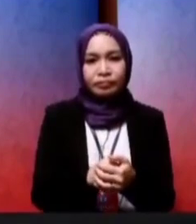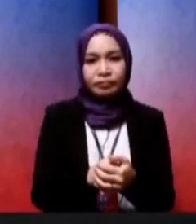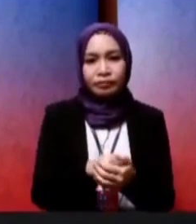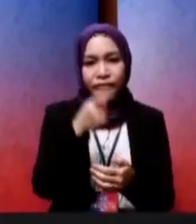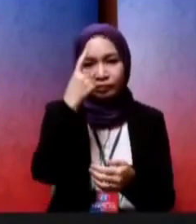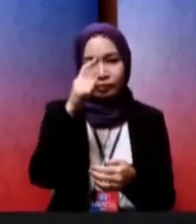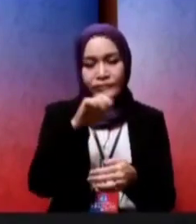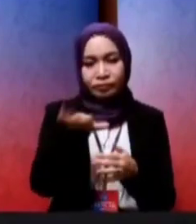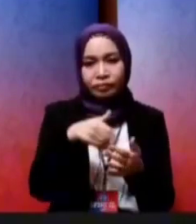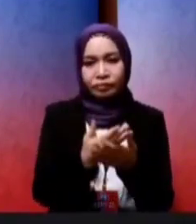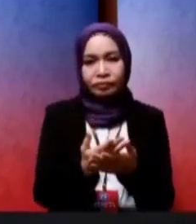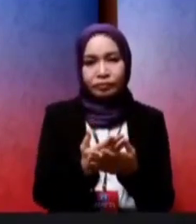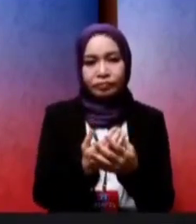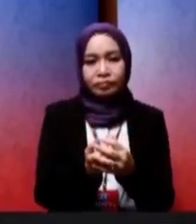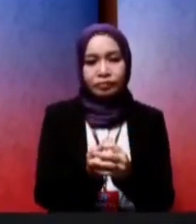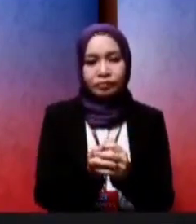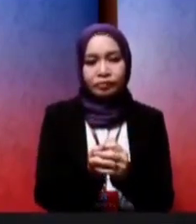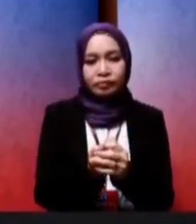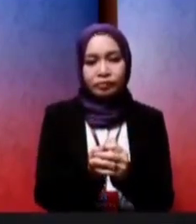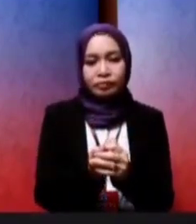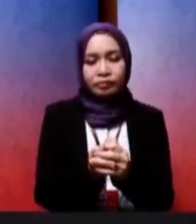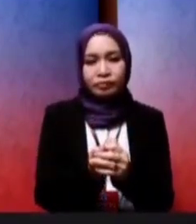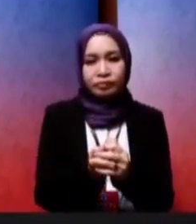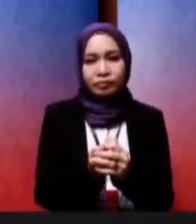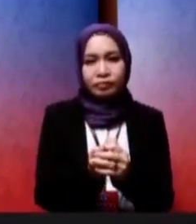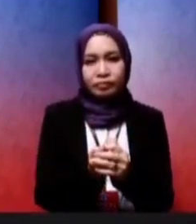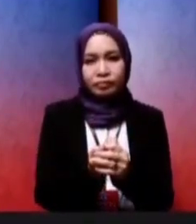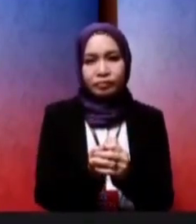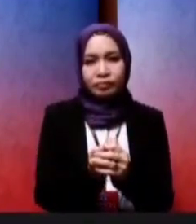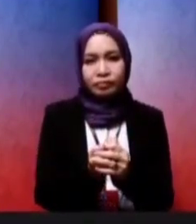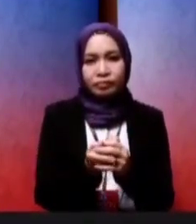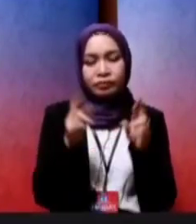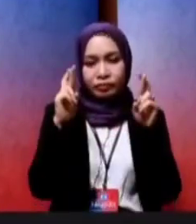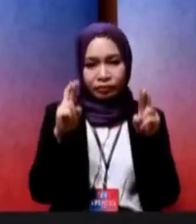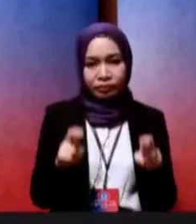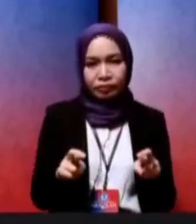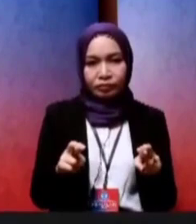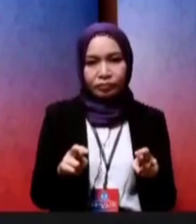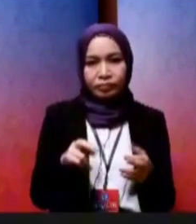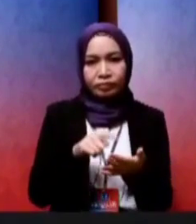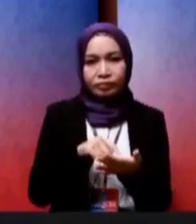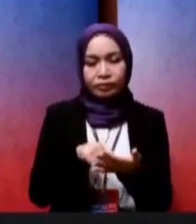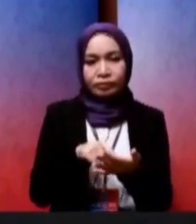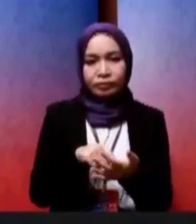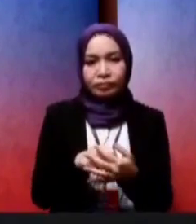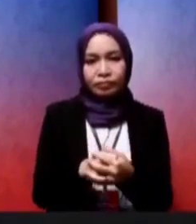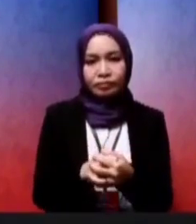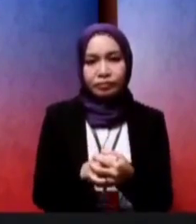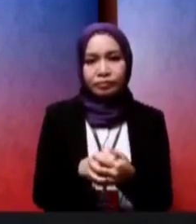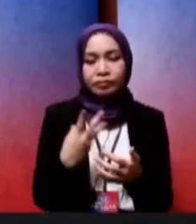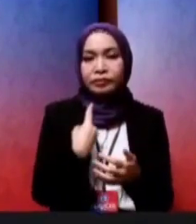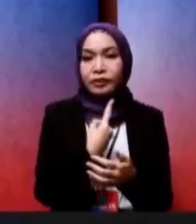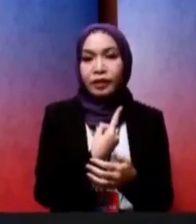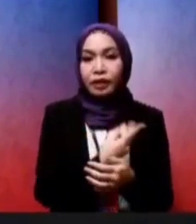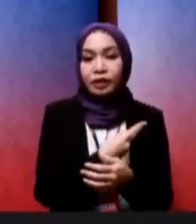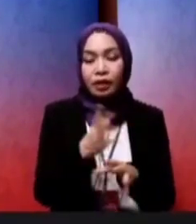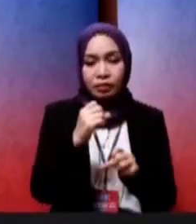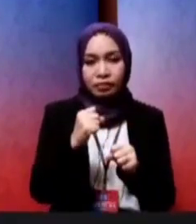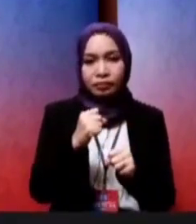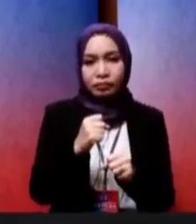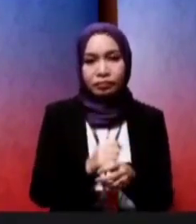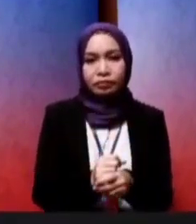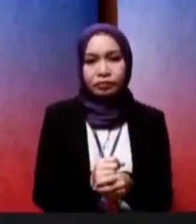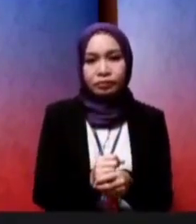semua rakyat disimbolkan tapi kita menerapkan supaya kita melakukan perubahan yang lebih baik di